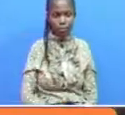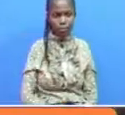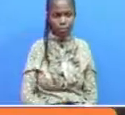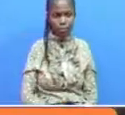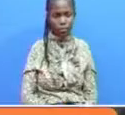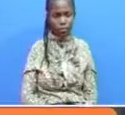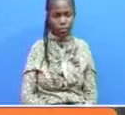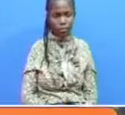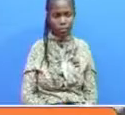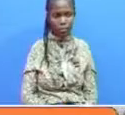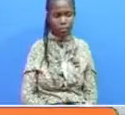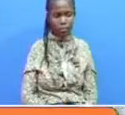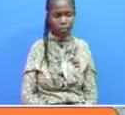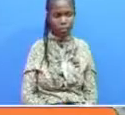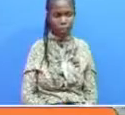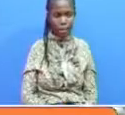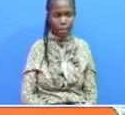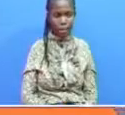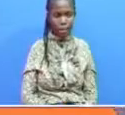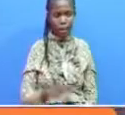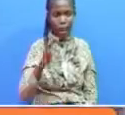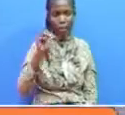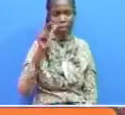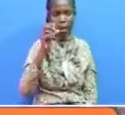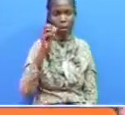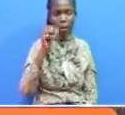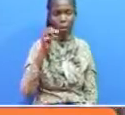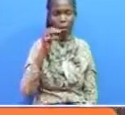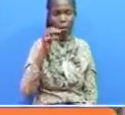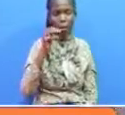Alafu Malombe hapa sasa.